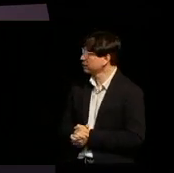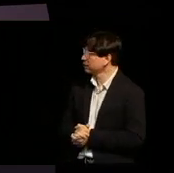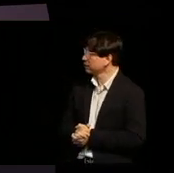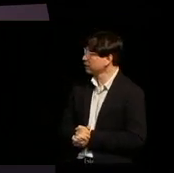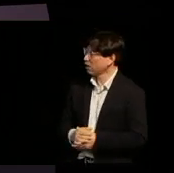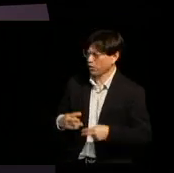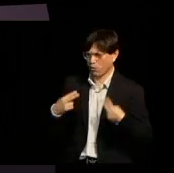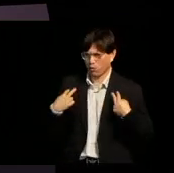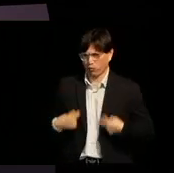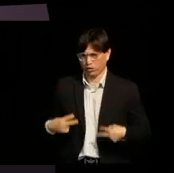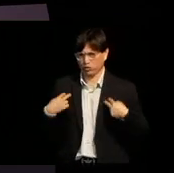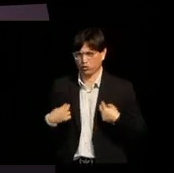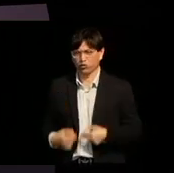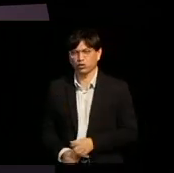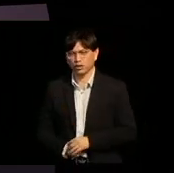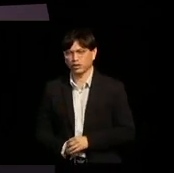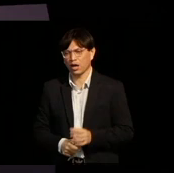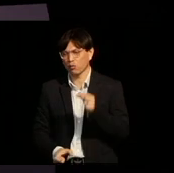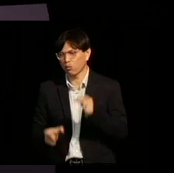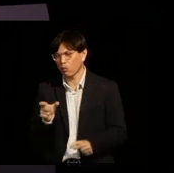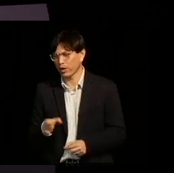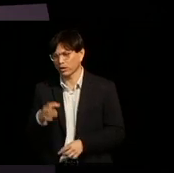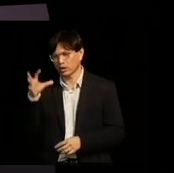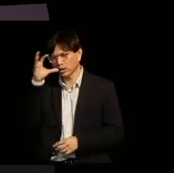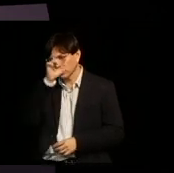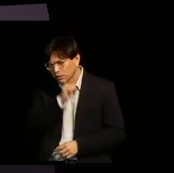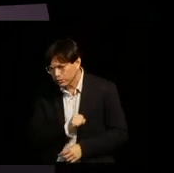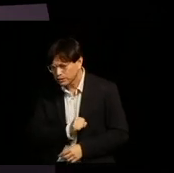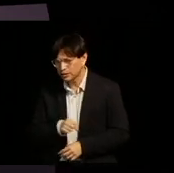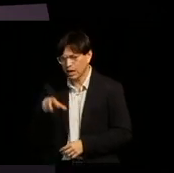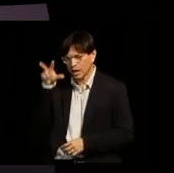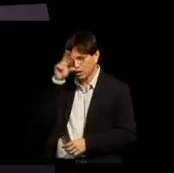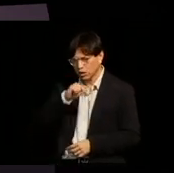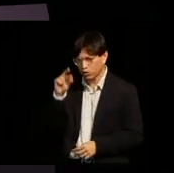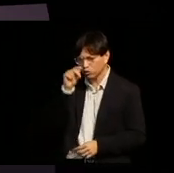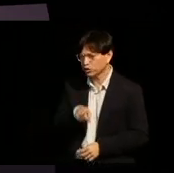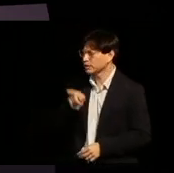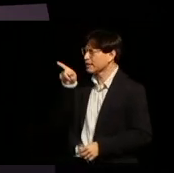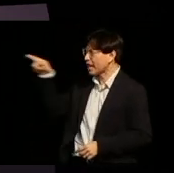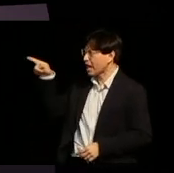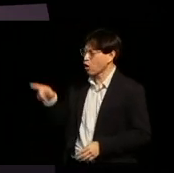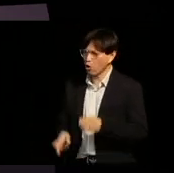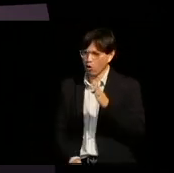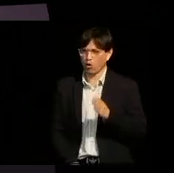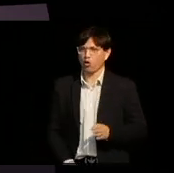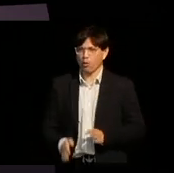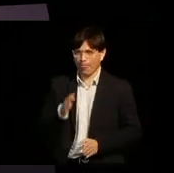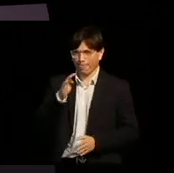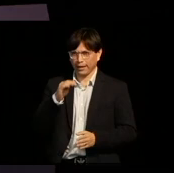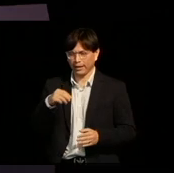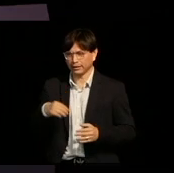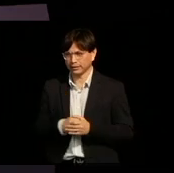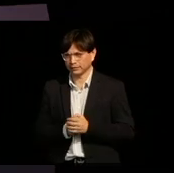vissuto un momento di riflessione l'anno scorso nella sua parrocchia Quindi questa